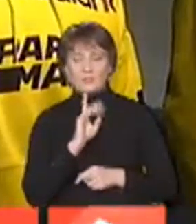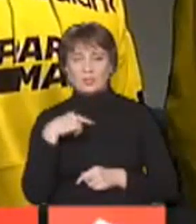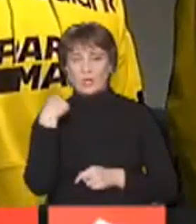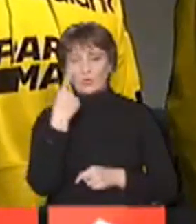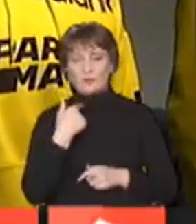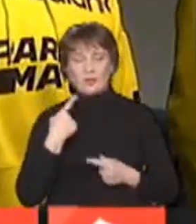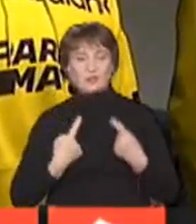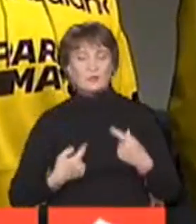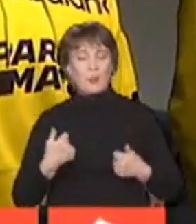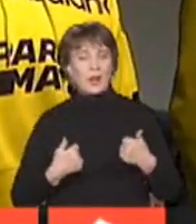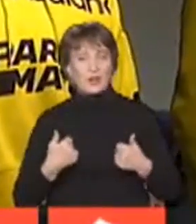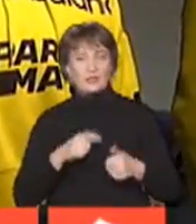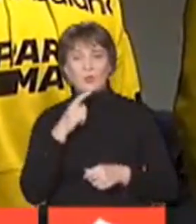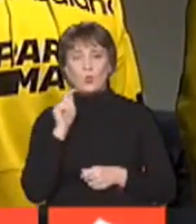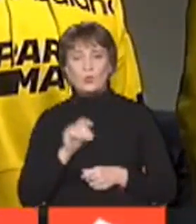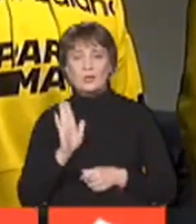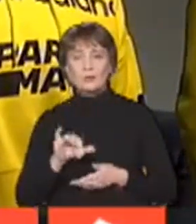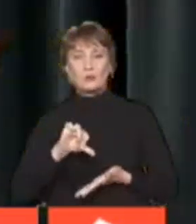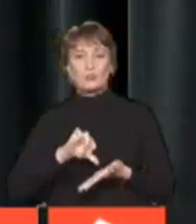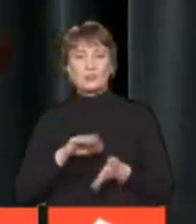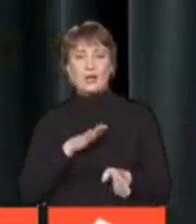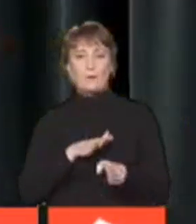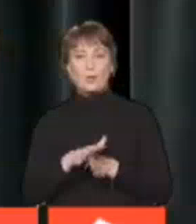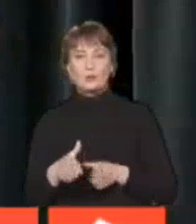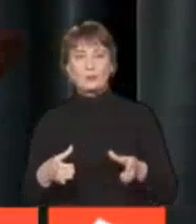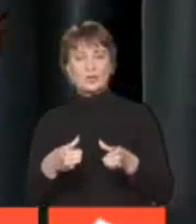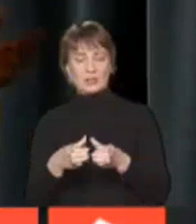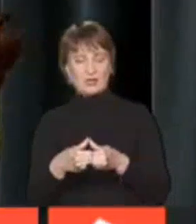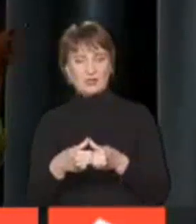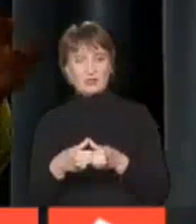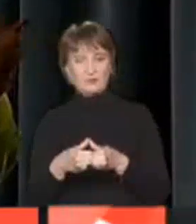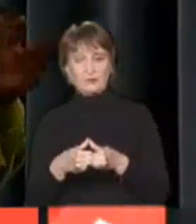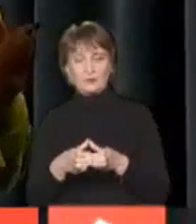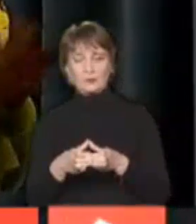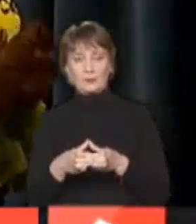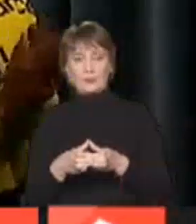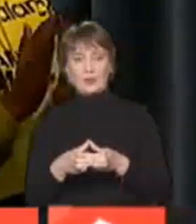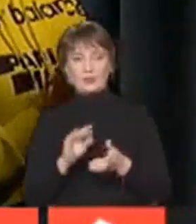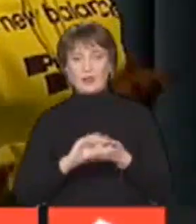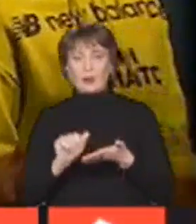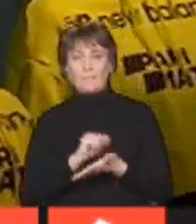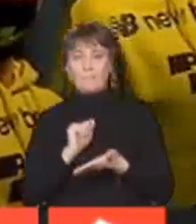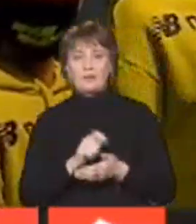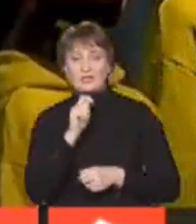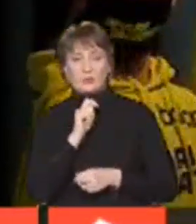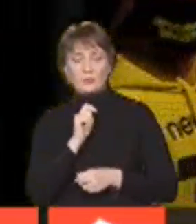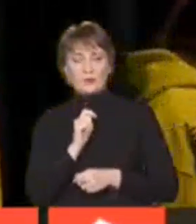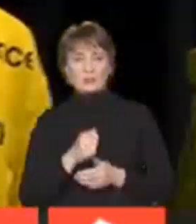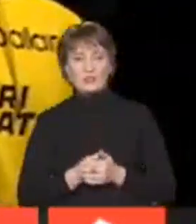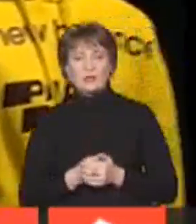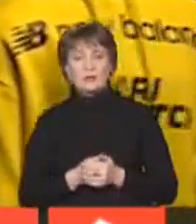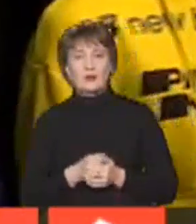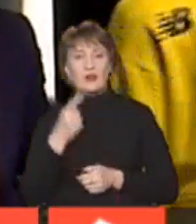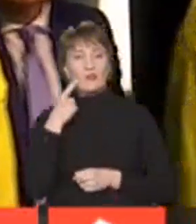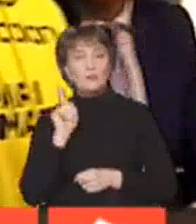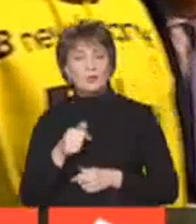індивідуальних змаганнях. Україна буде представлена в повному складі. Однак вже під час прес-конференції з нагоди старту чемпіонату стало